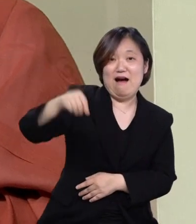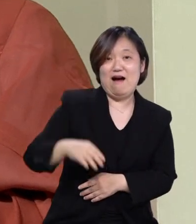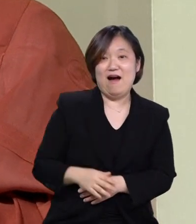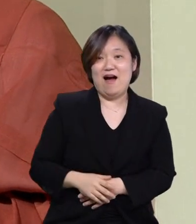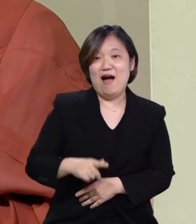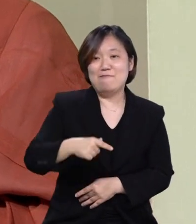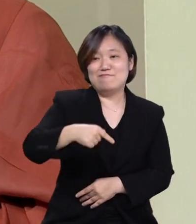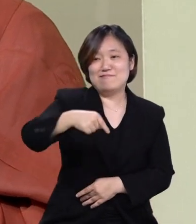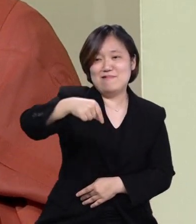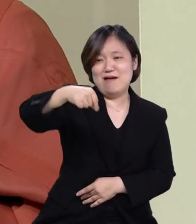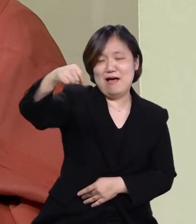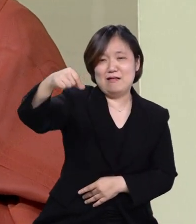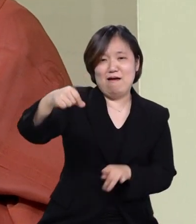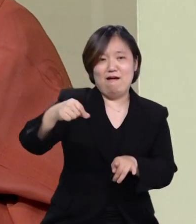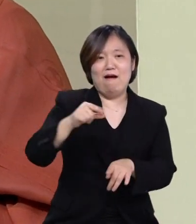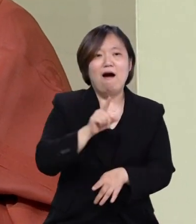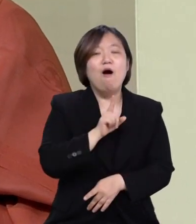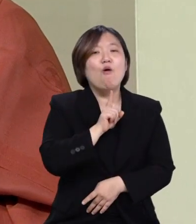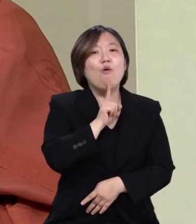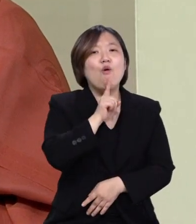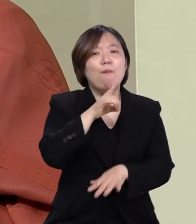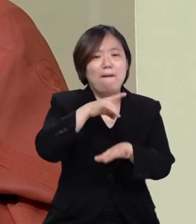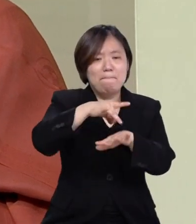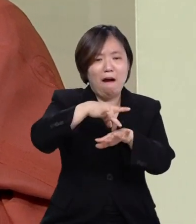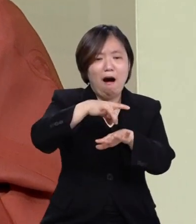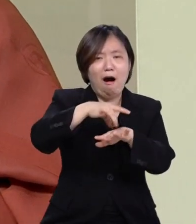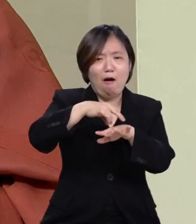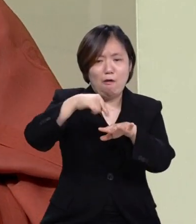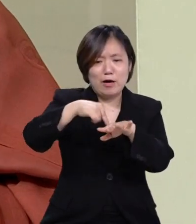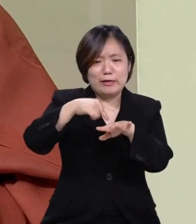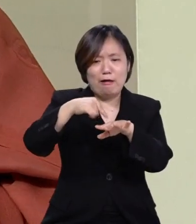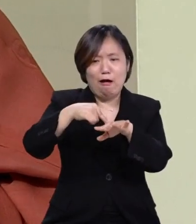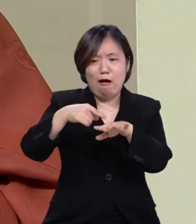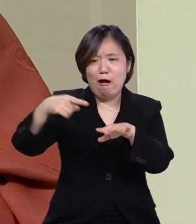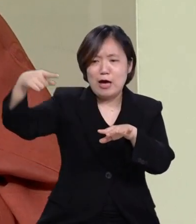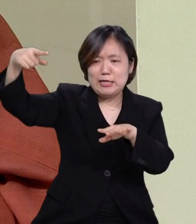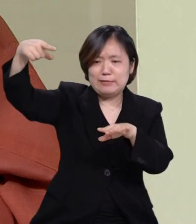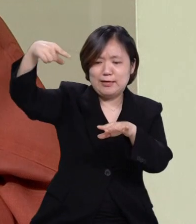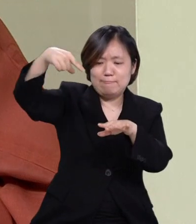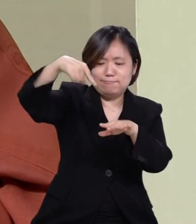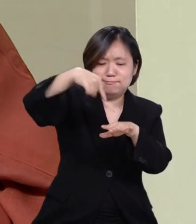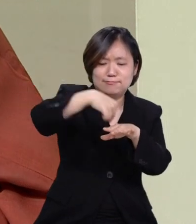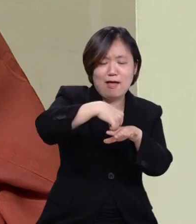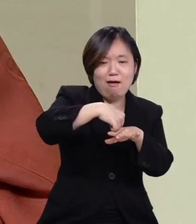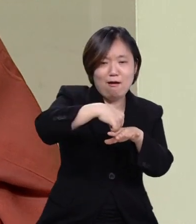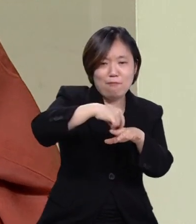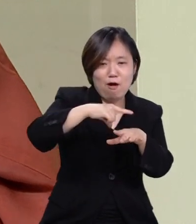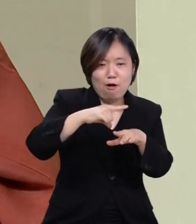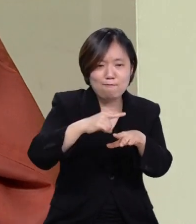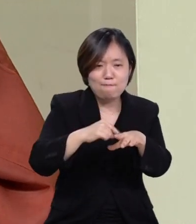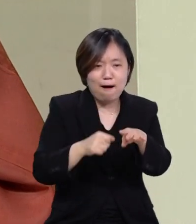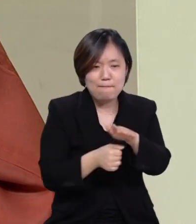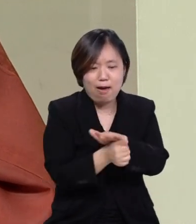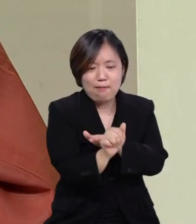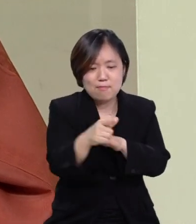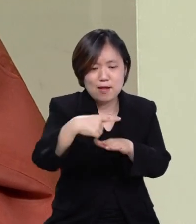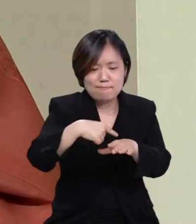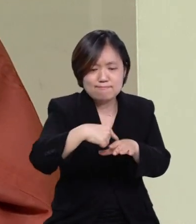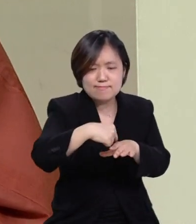그 일주와 불자님 오른쪽 골반뼈에서 집게로 뱀 대가리를 딱 물고